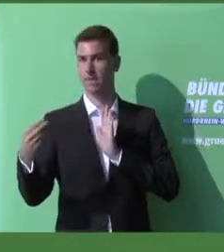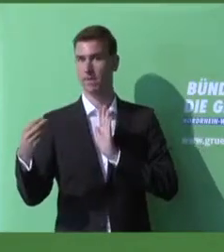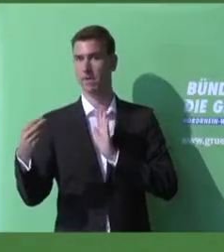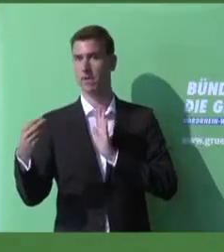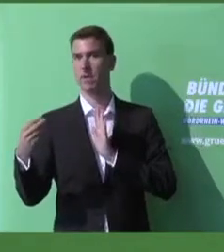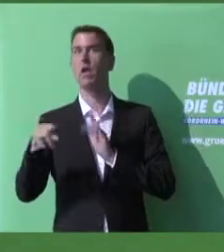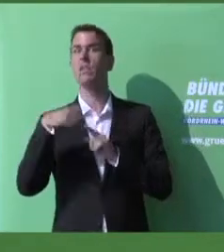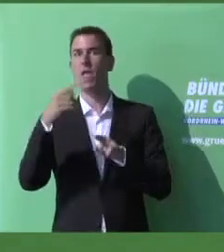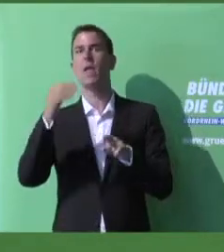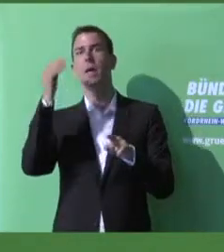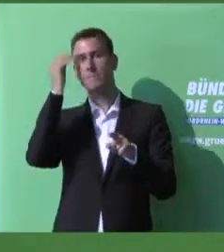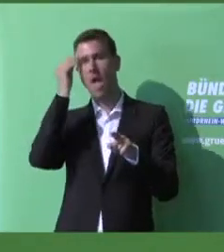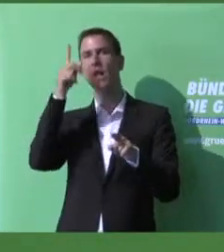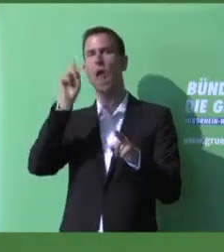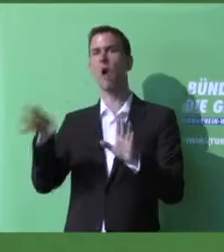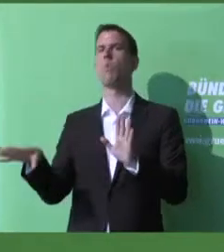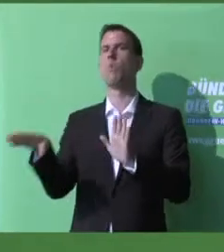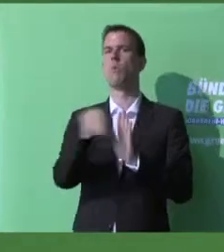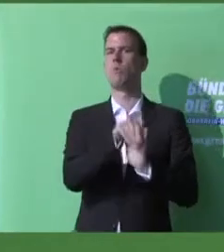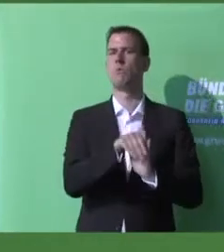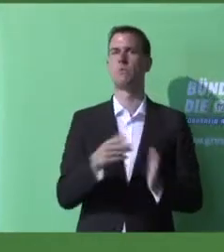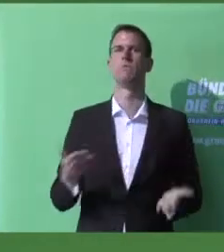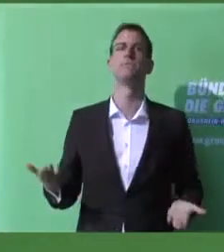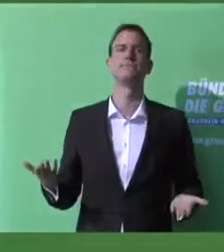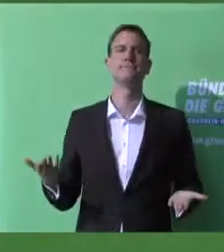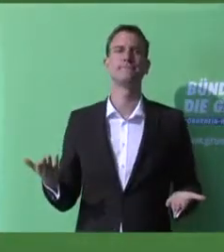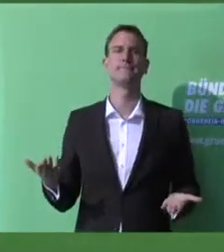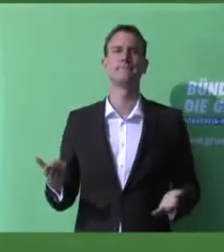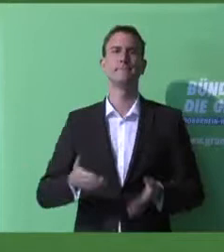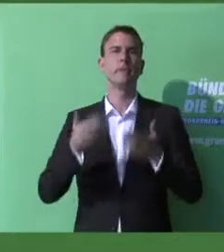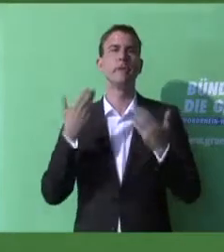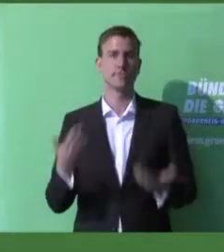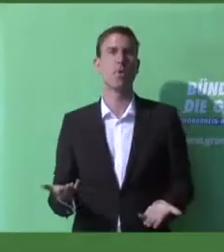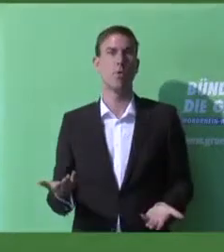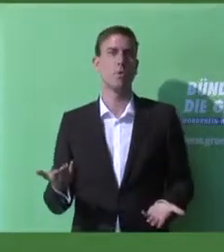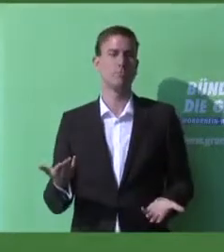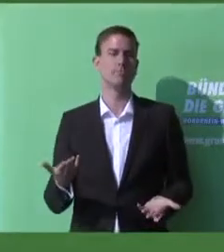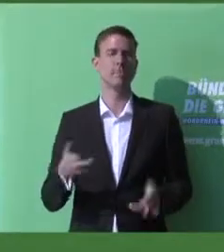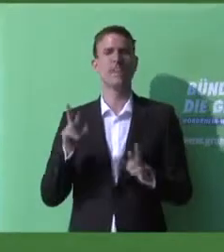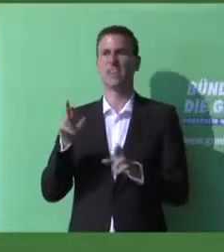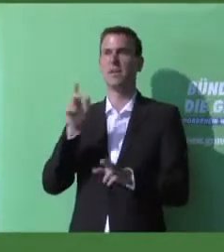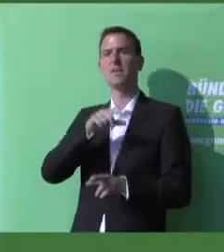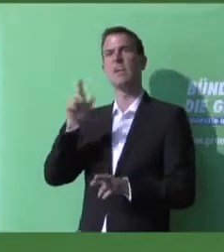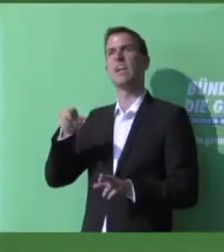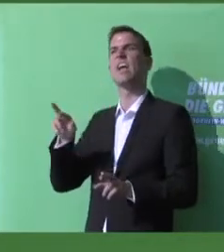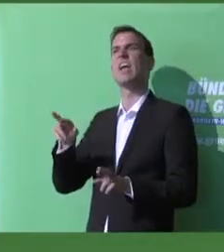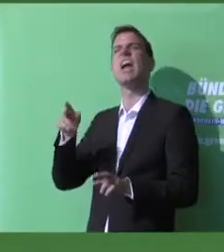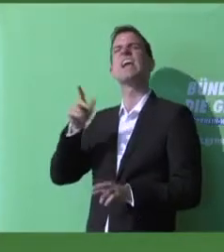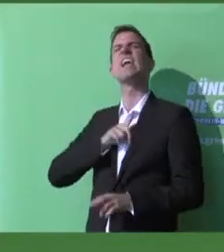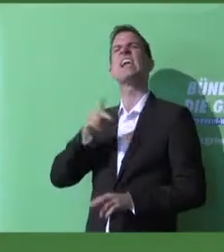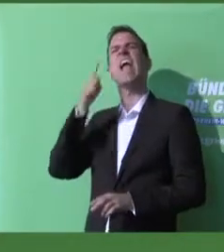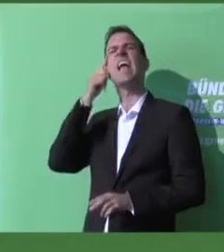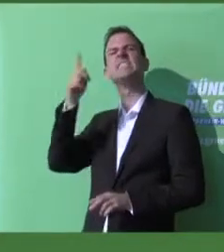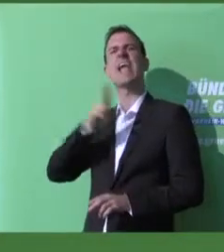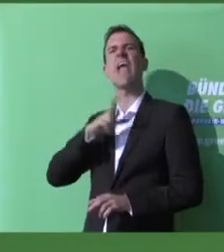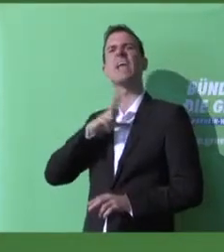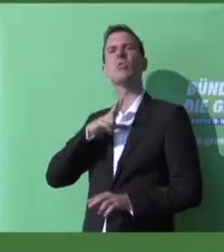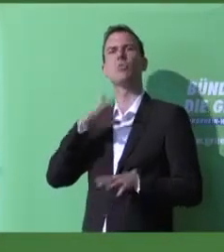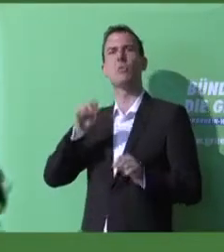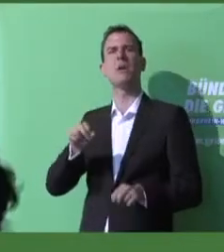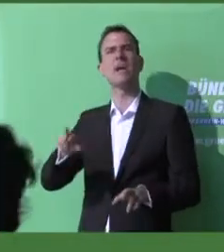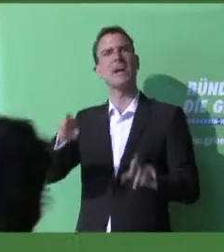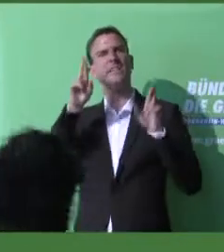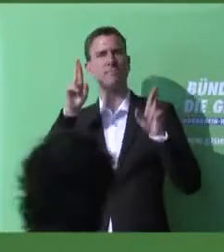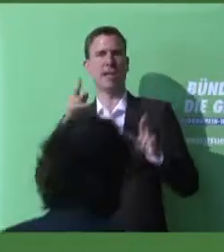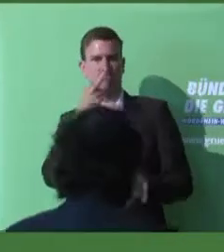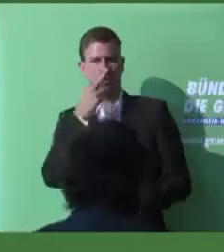sich von der Merkel beklauen lassen. So sieht das aus mit dem Respekt des geistigen Eigentums in Berlin.